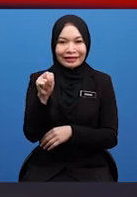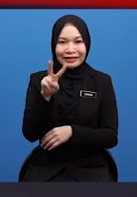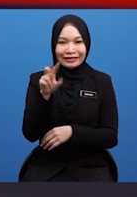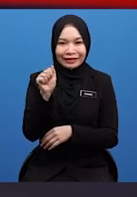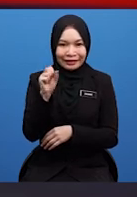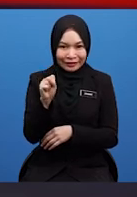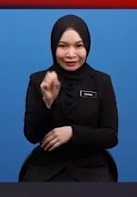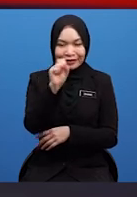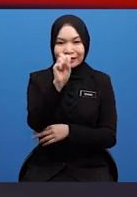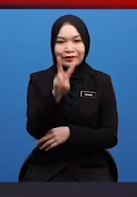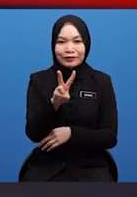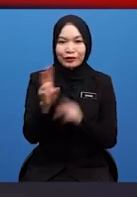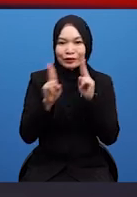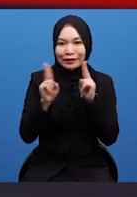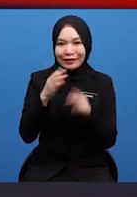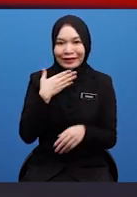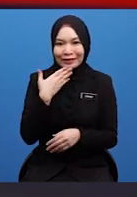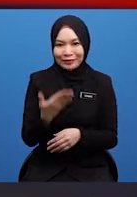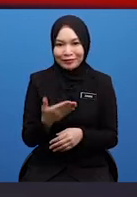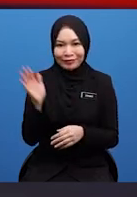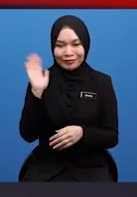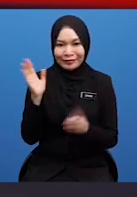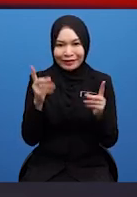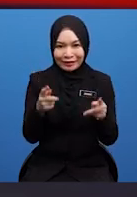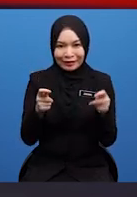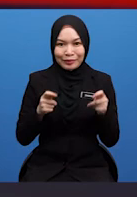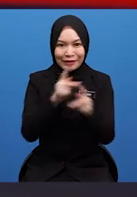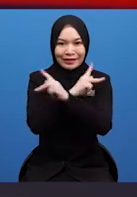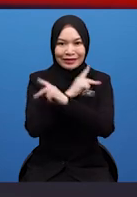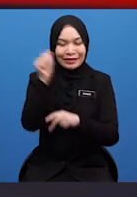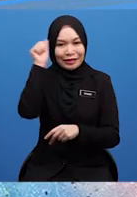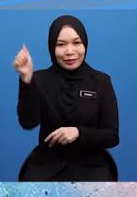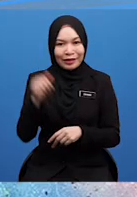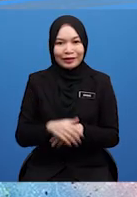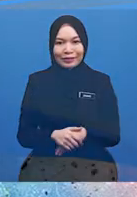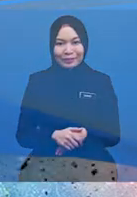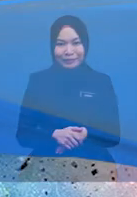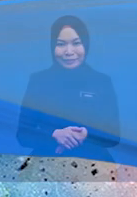mengucapkan terima kasih dan jumpa lagi. Assalamualaikum.